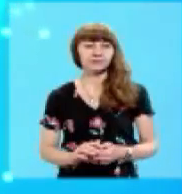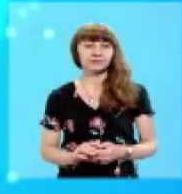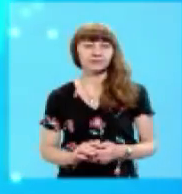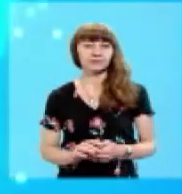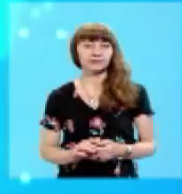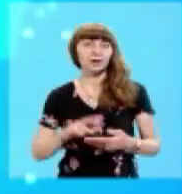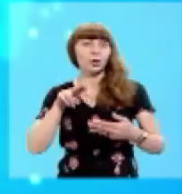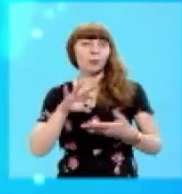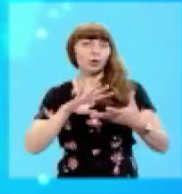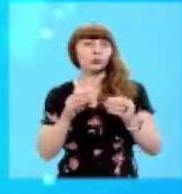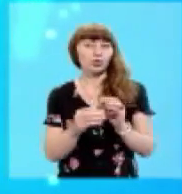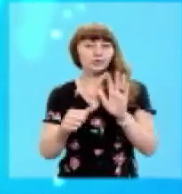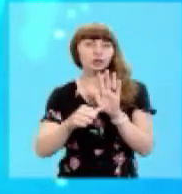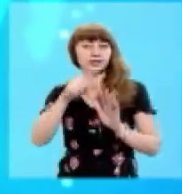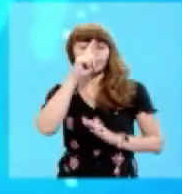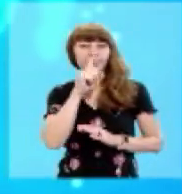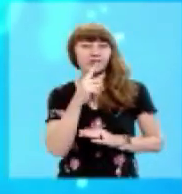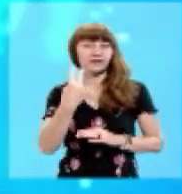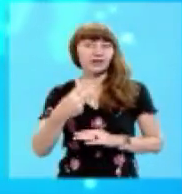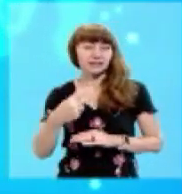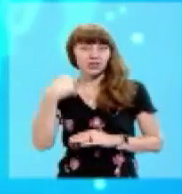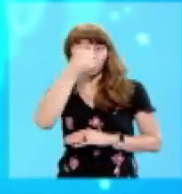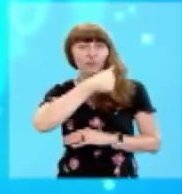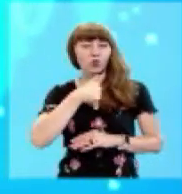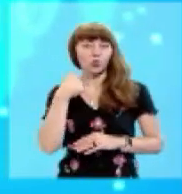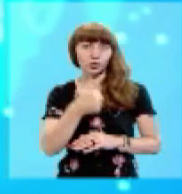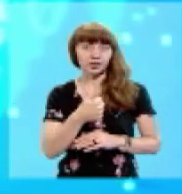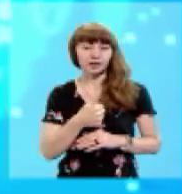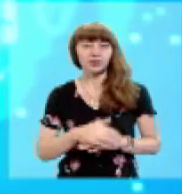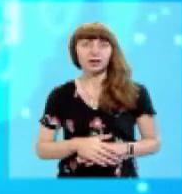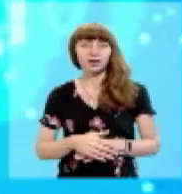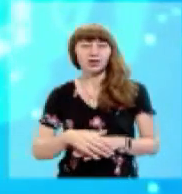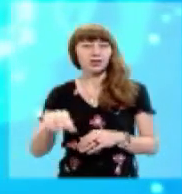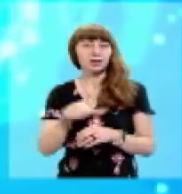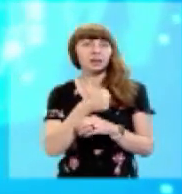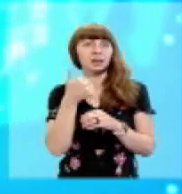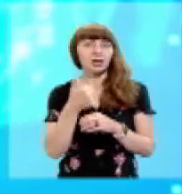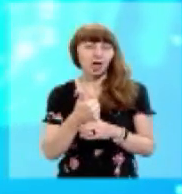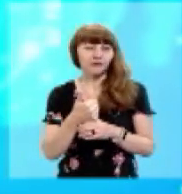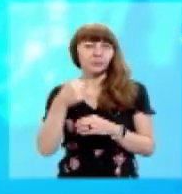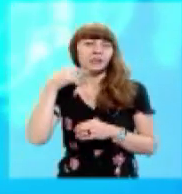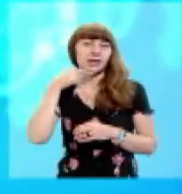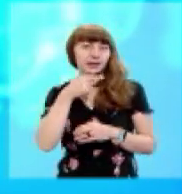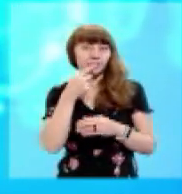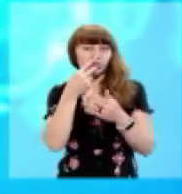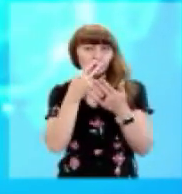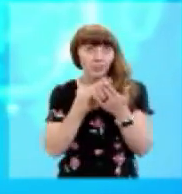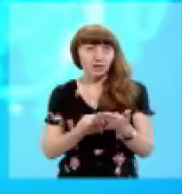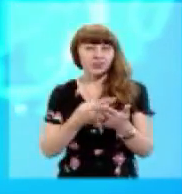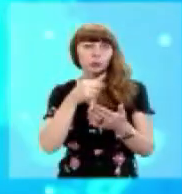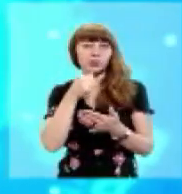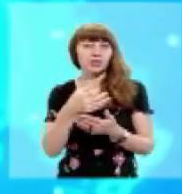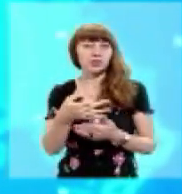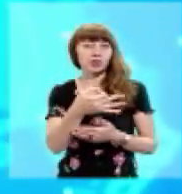Ауыл ел бесігі және басқа да мемлекеттік бағдарламалардың арқасында әлеуметтік нысандар әрленіп, елді мекендердің еңсесі